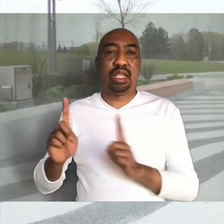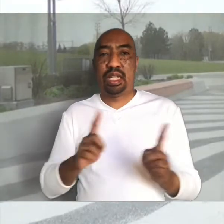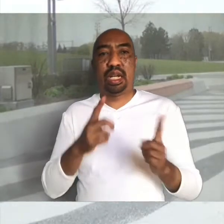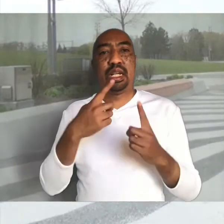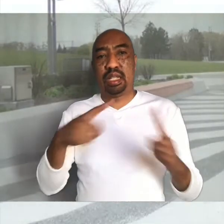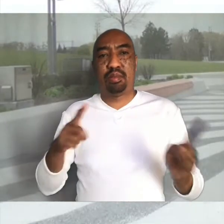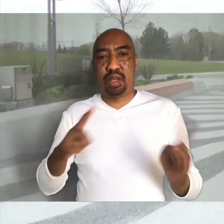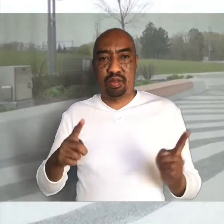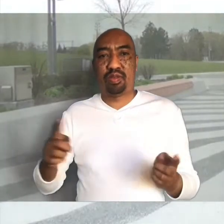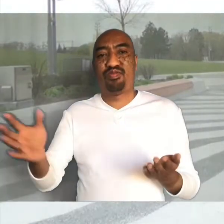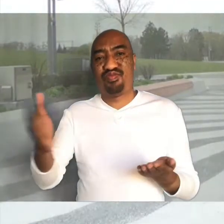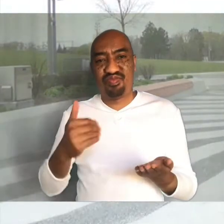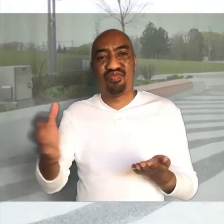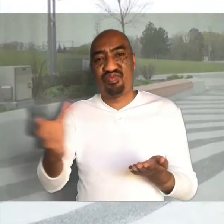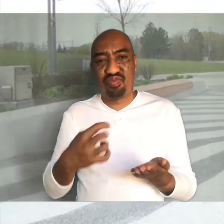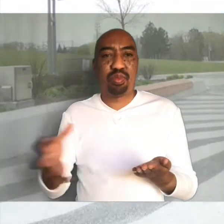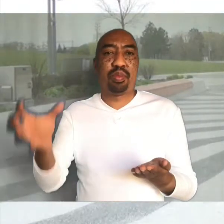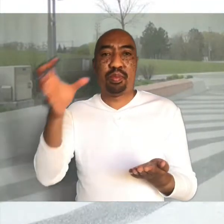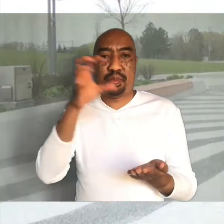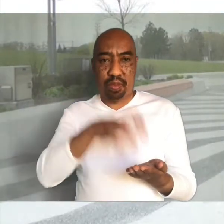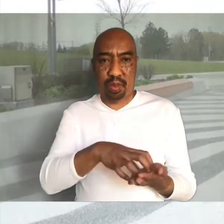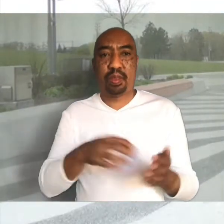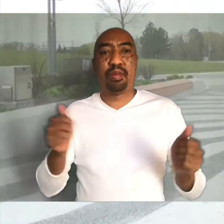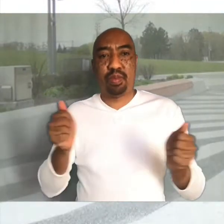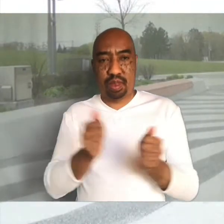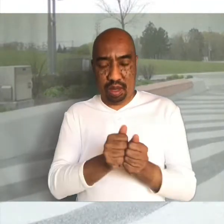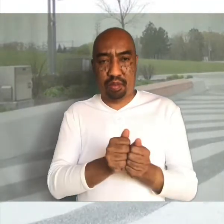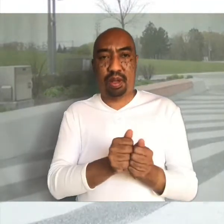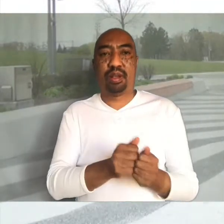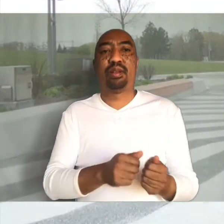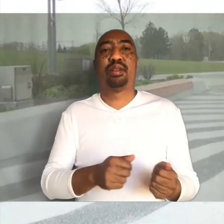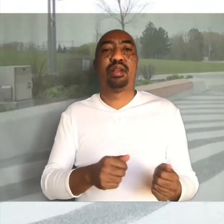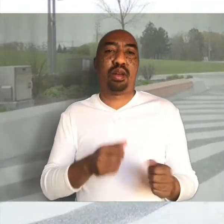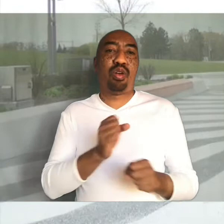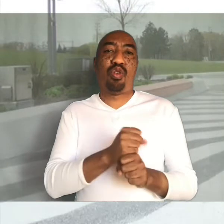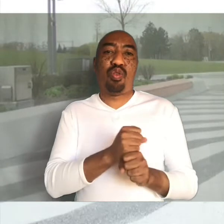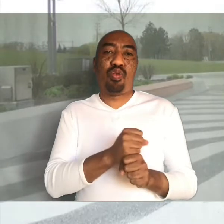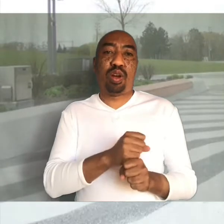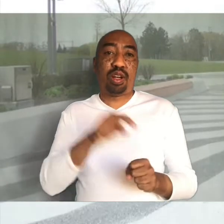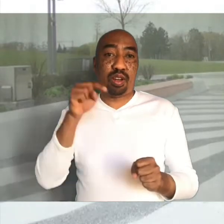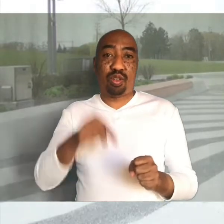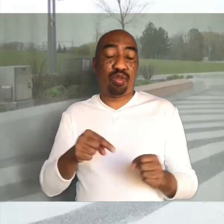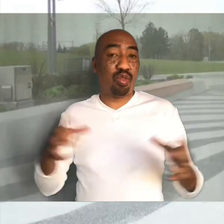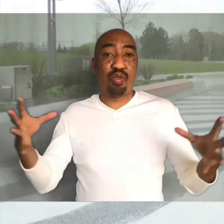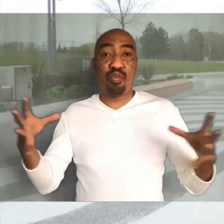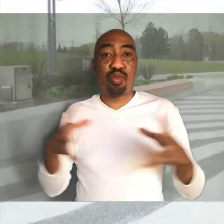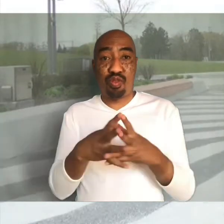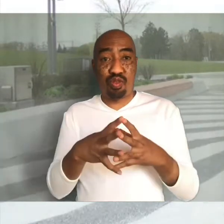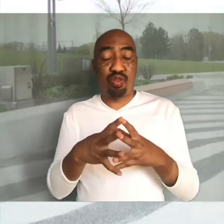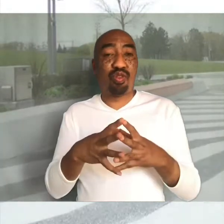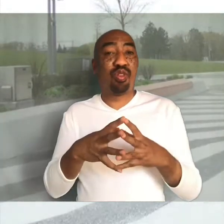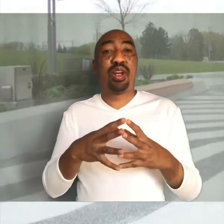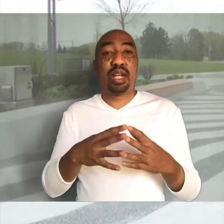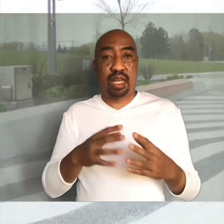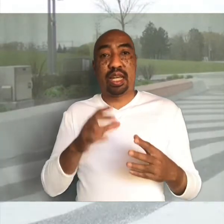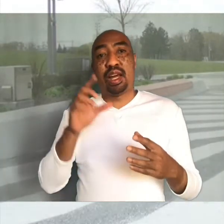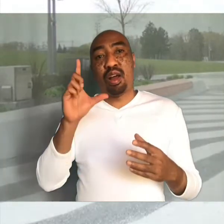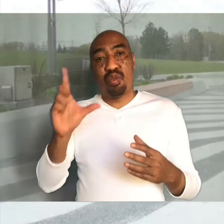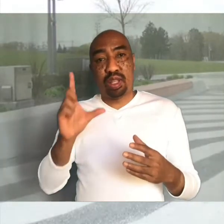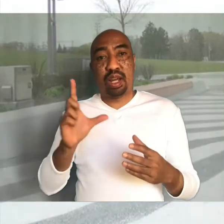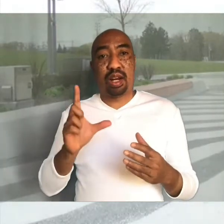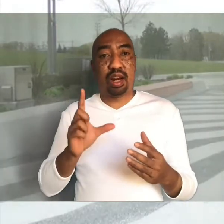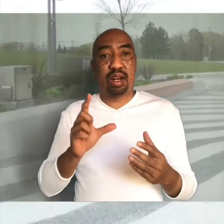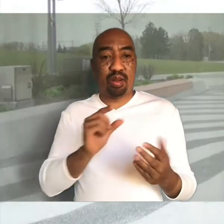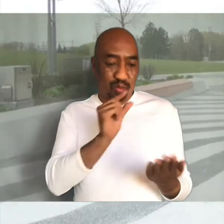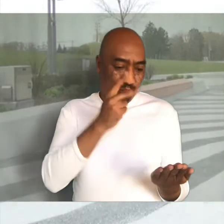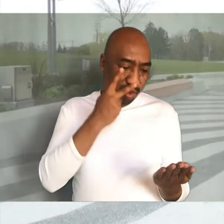zany, hira samihafa zay atambatra antsika ao anatin'io application tonokira io mba ho mora ho raisina sy mora